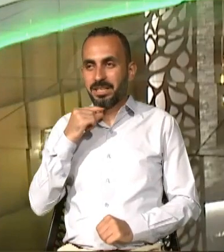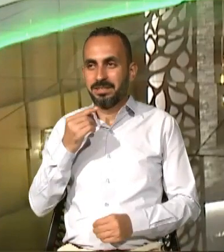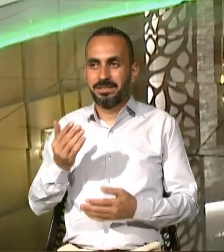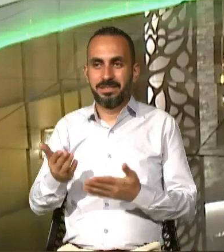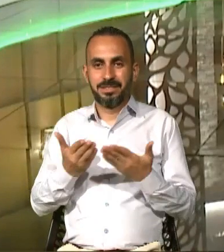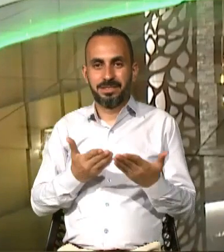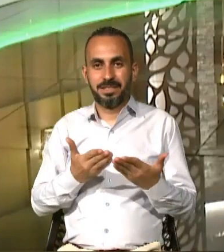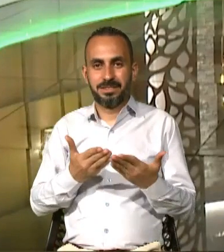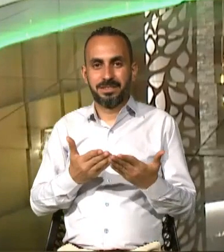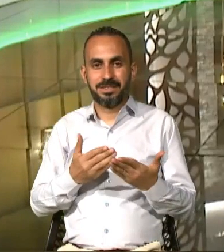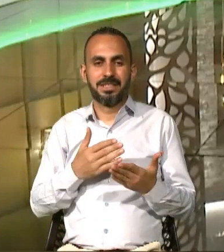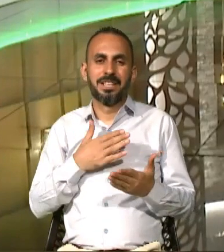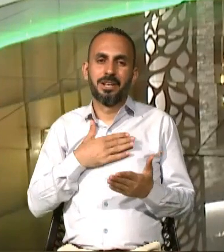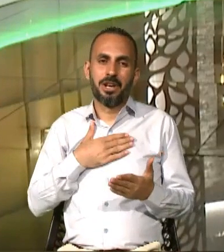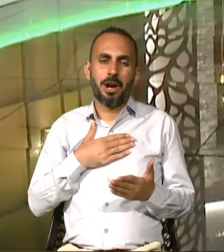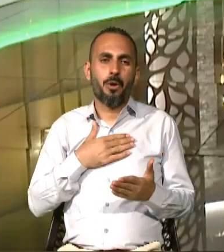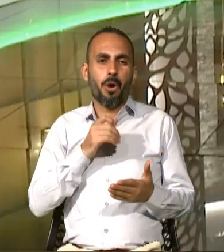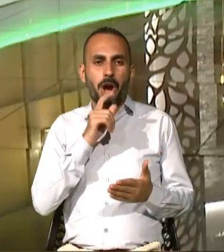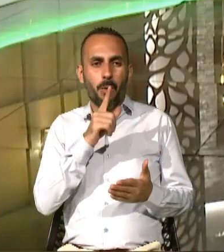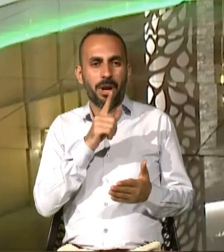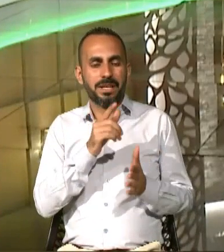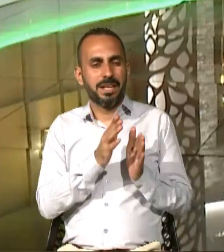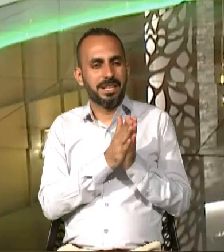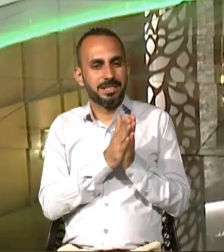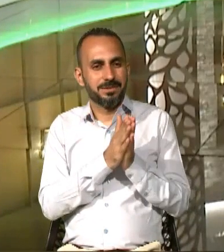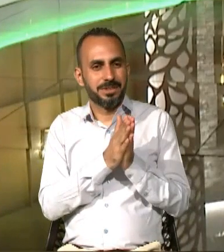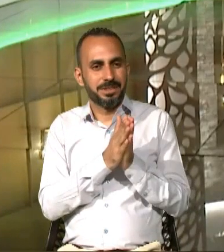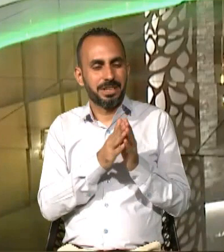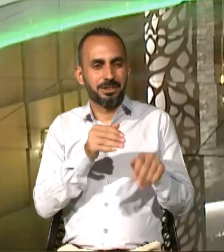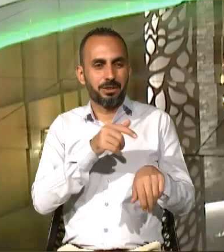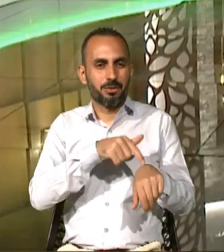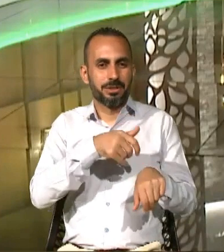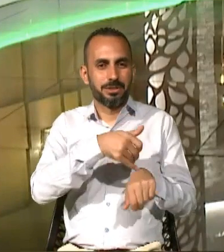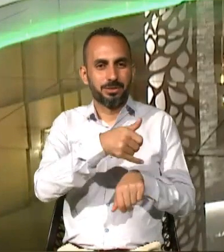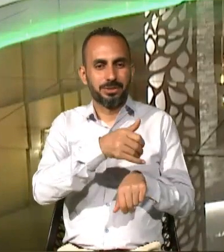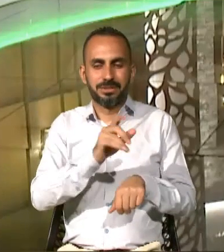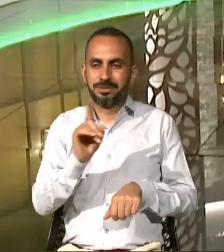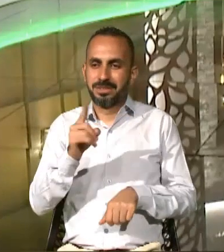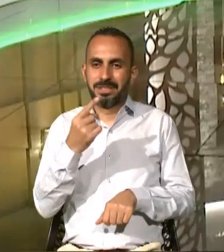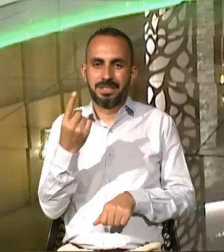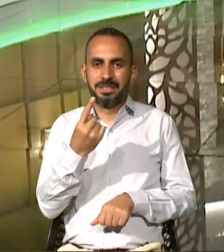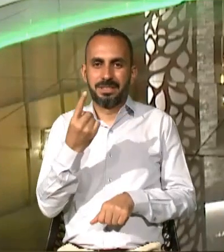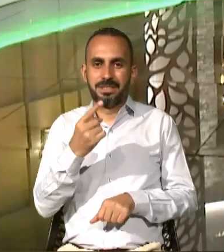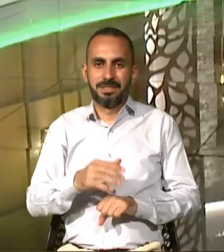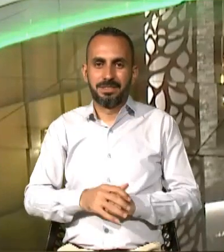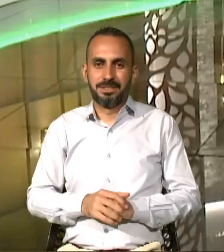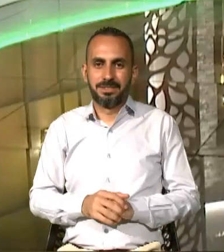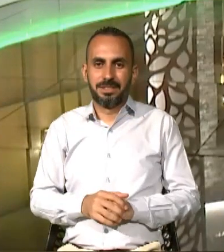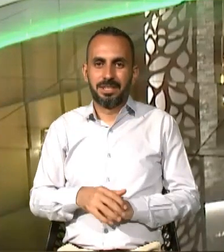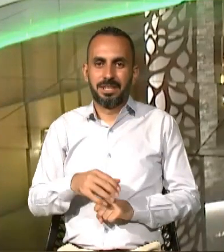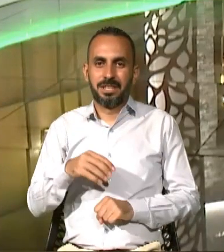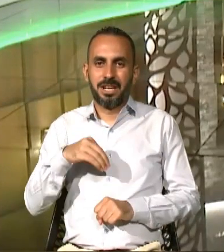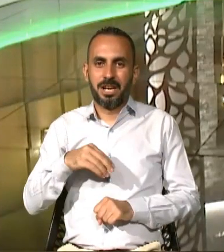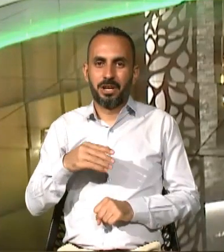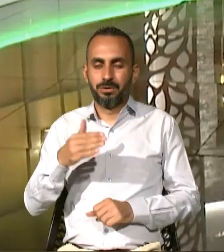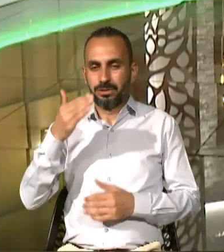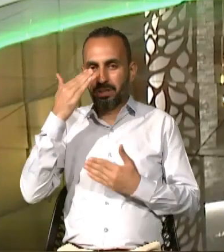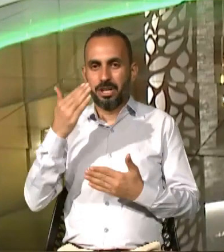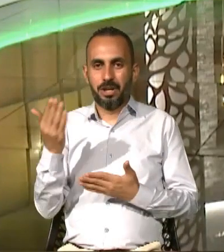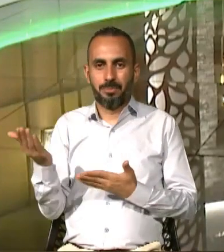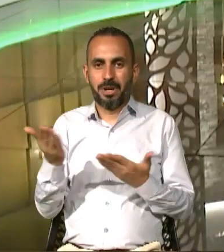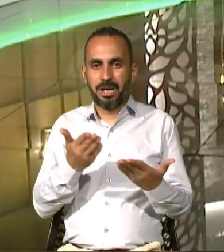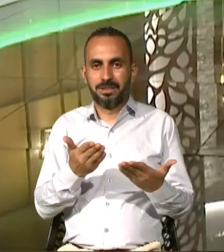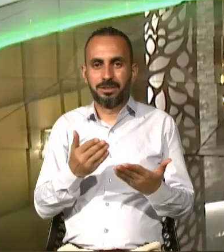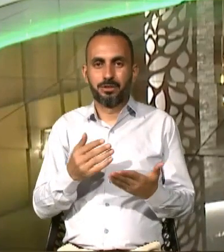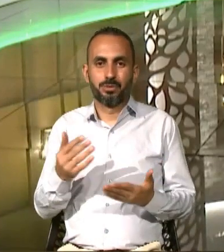اولا بنعتذر، احنا اسفين جدا لانتظارك. اتفضل. مش حاجه، حلقه رائعه فيها الرب وفيها حضرتك والاسيس جرجس كابر.